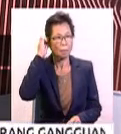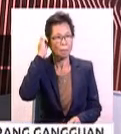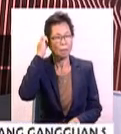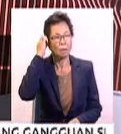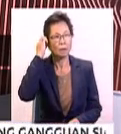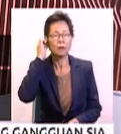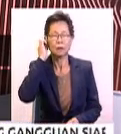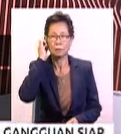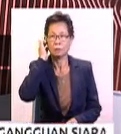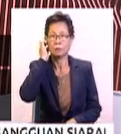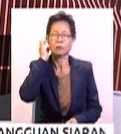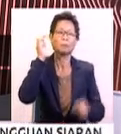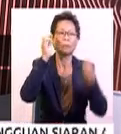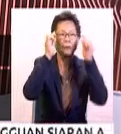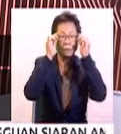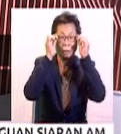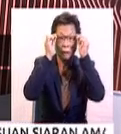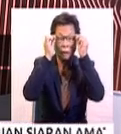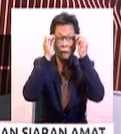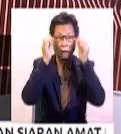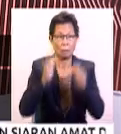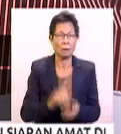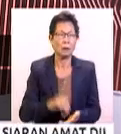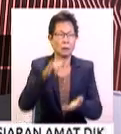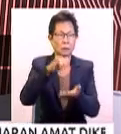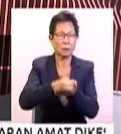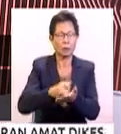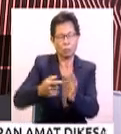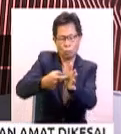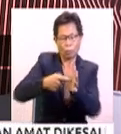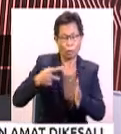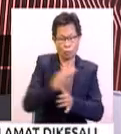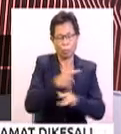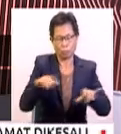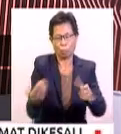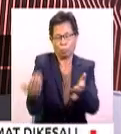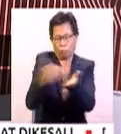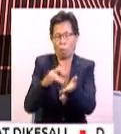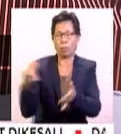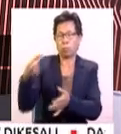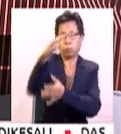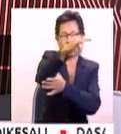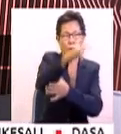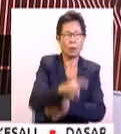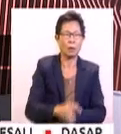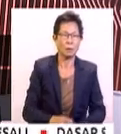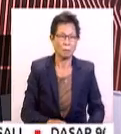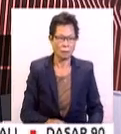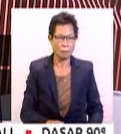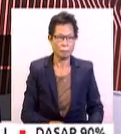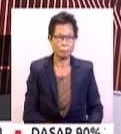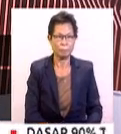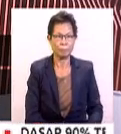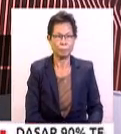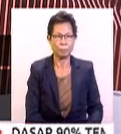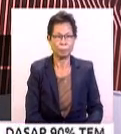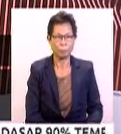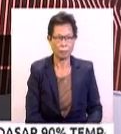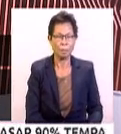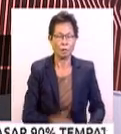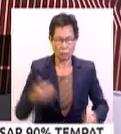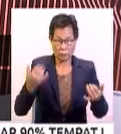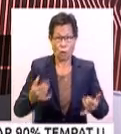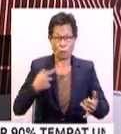Firefly. Of course, that is a requirement that we have agreed upon by both civil aviation authorities. I think we are working towards